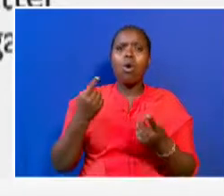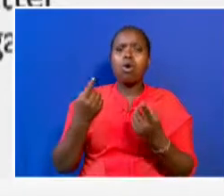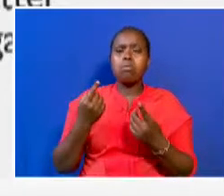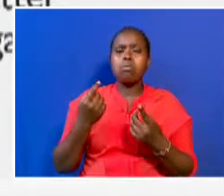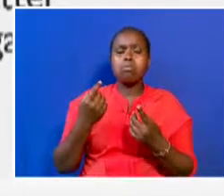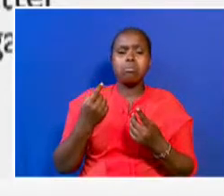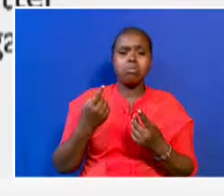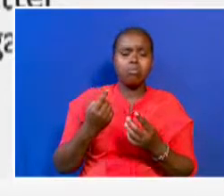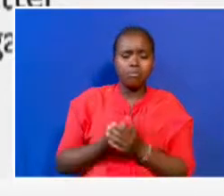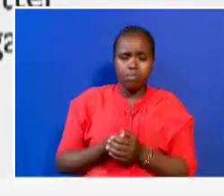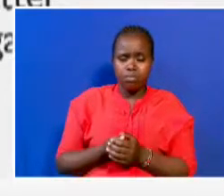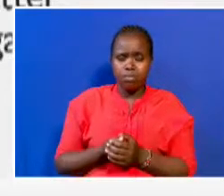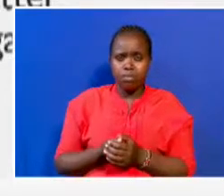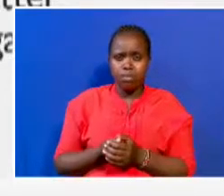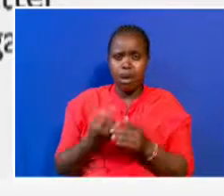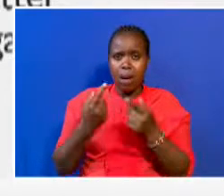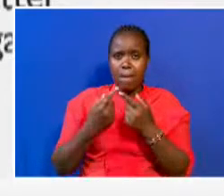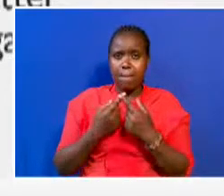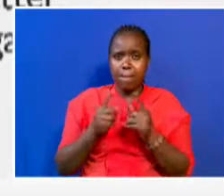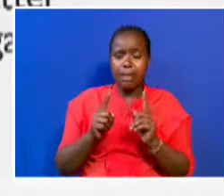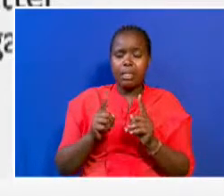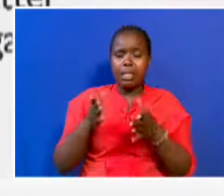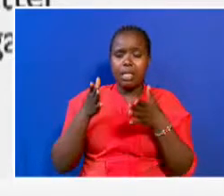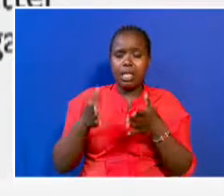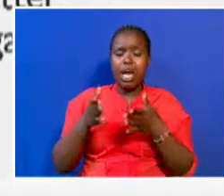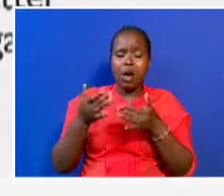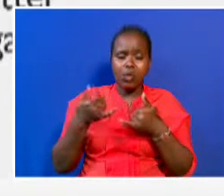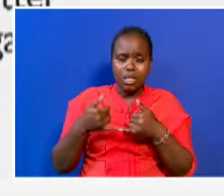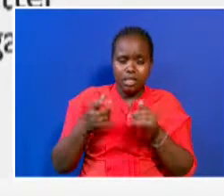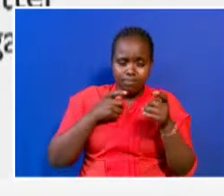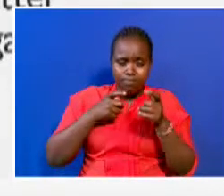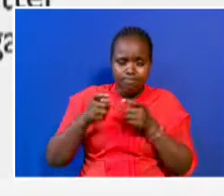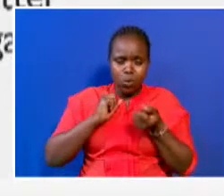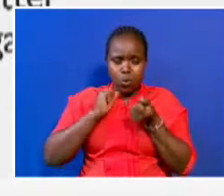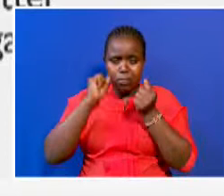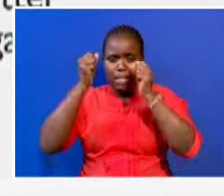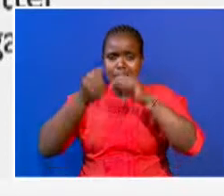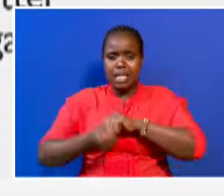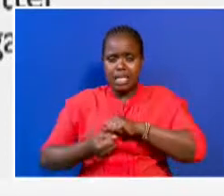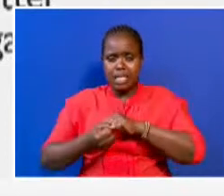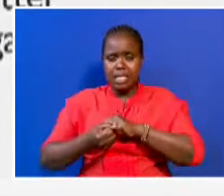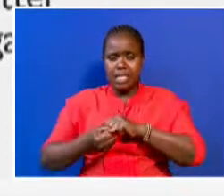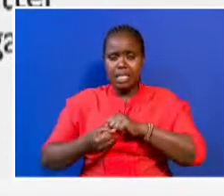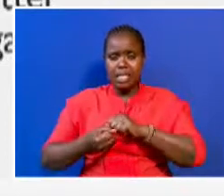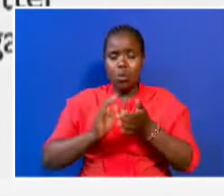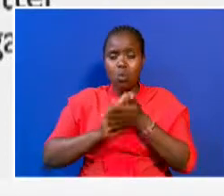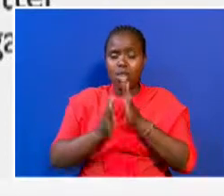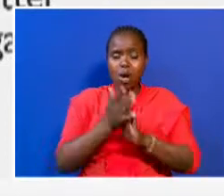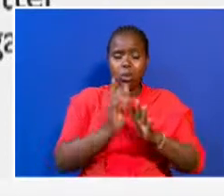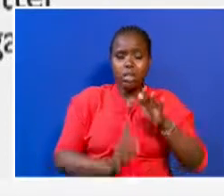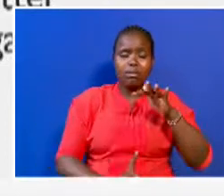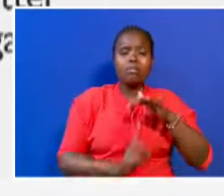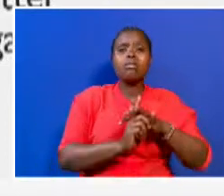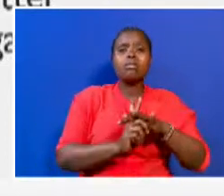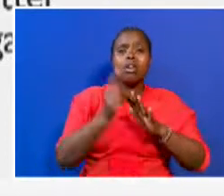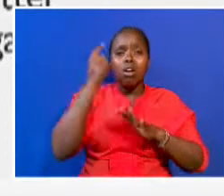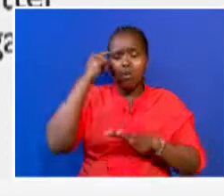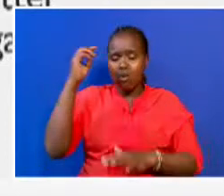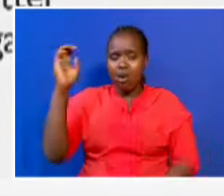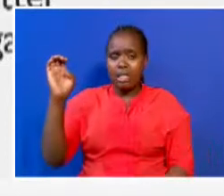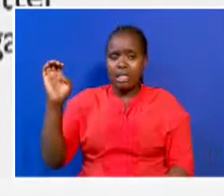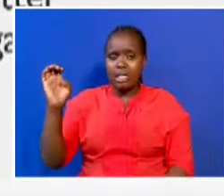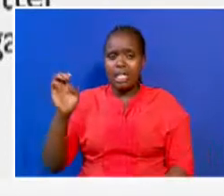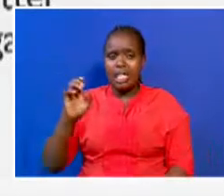unjust governments, but neither can such governments be changed without the emergence of a sense of civic